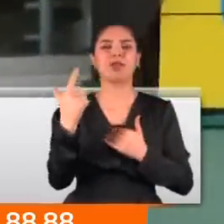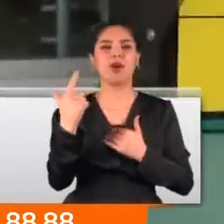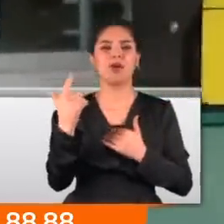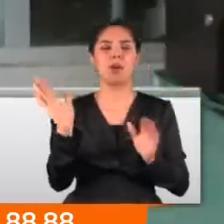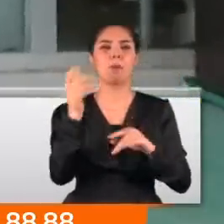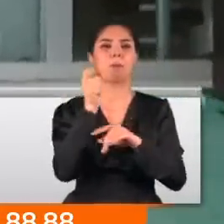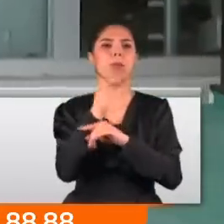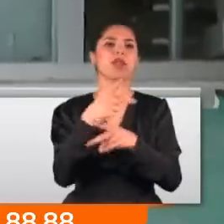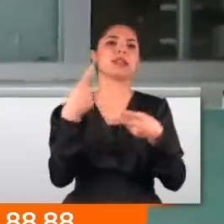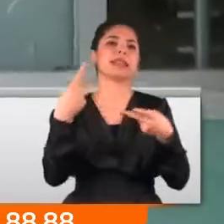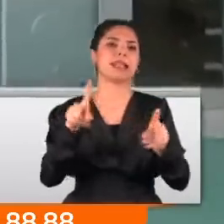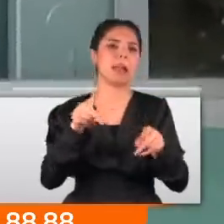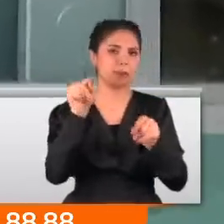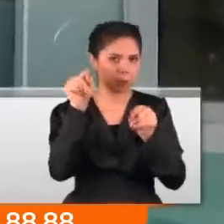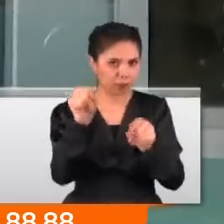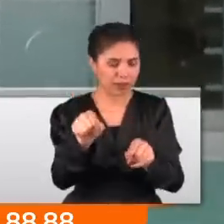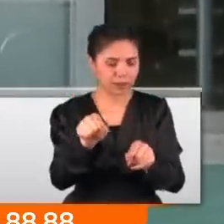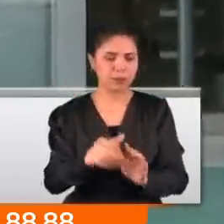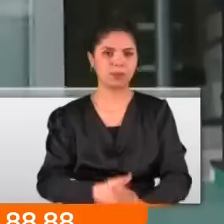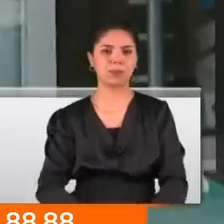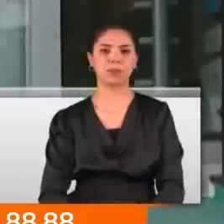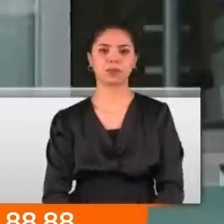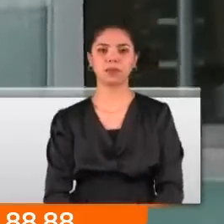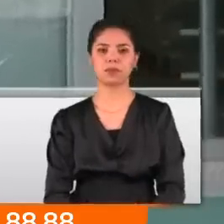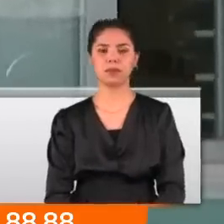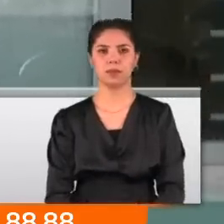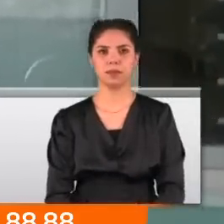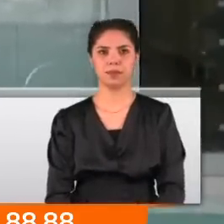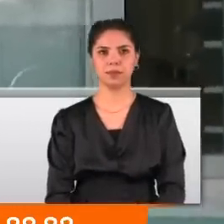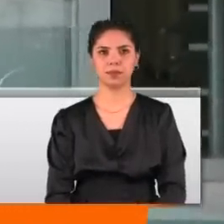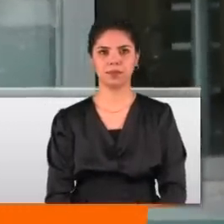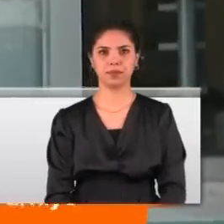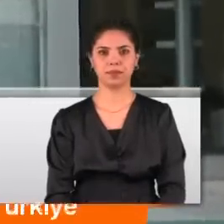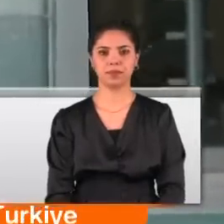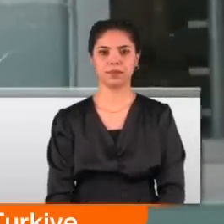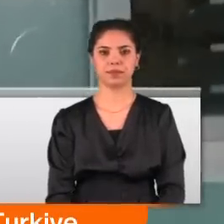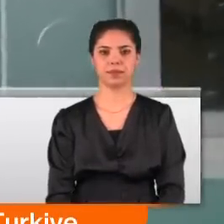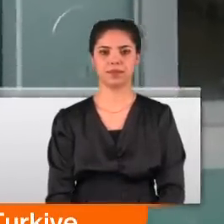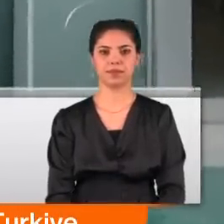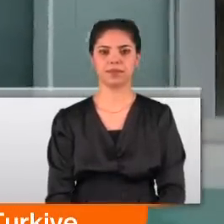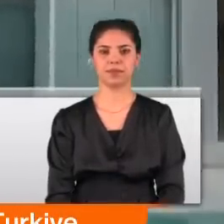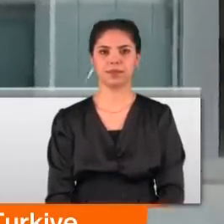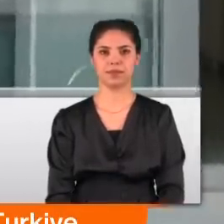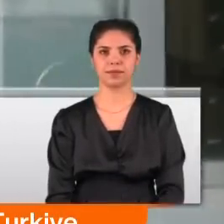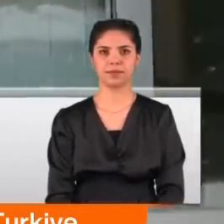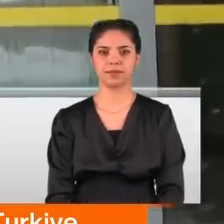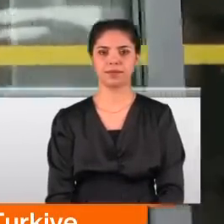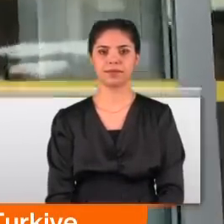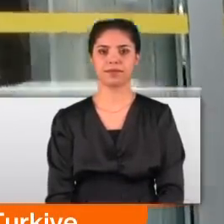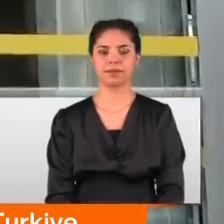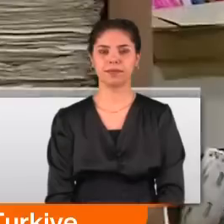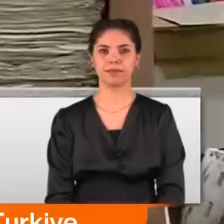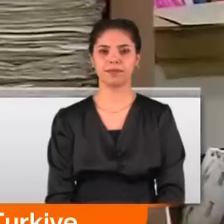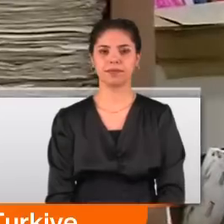PTT şubesine götürdükten sonra iadeli taahhütle sosyal güvenlik kurumuna göndererek de başvurunuzu yapabilirsiniz